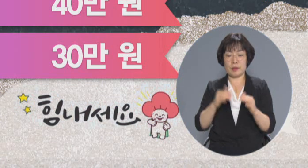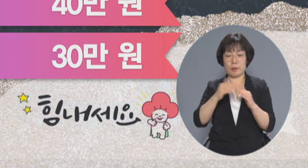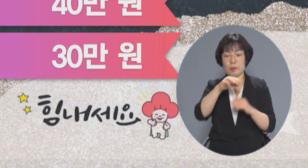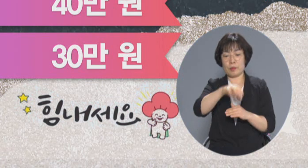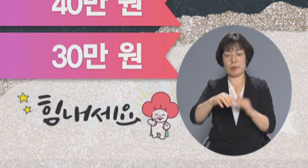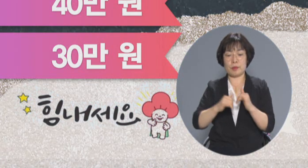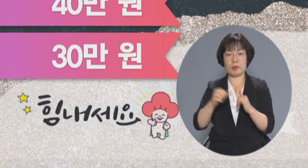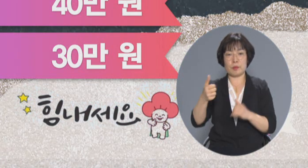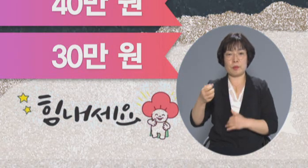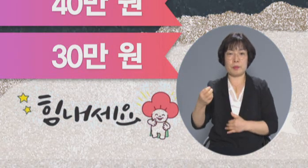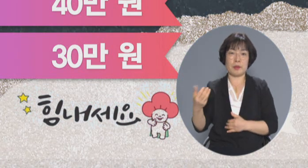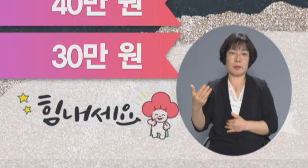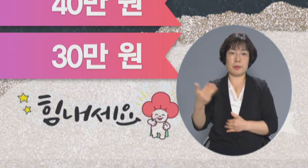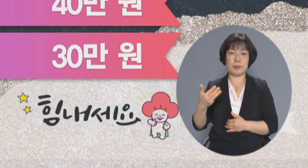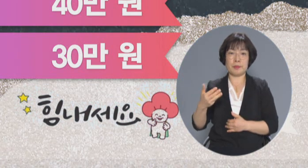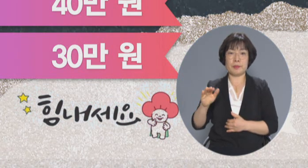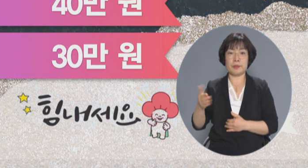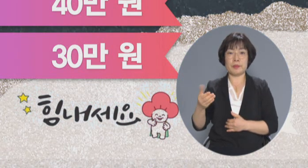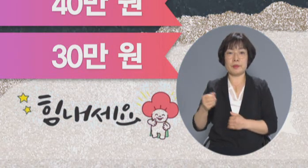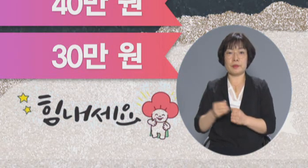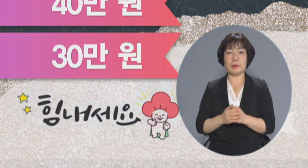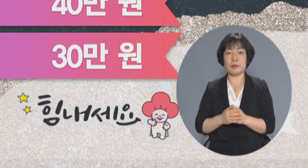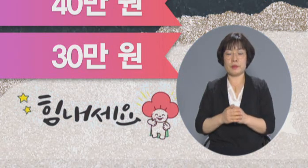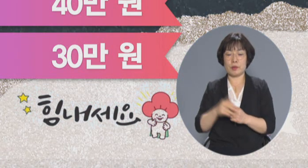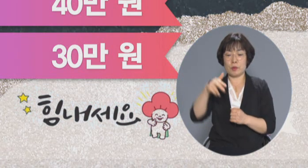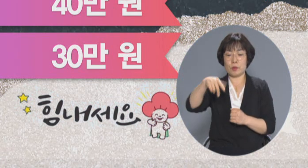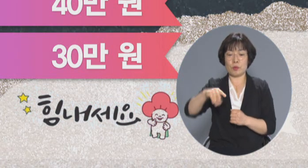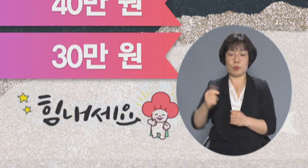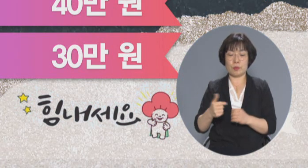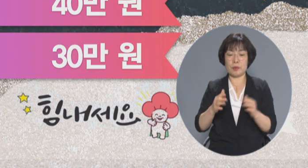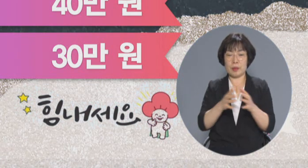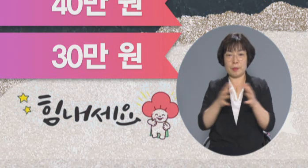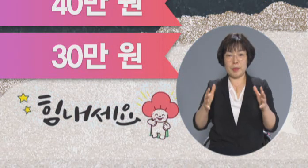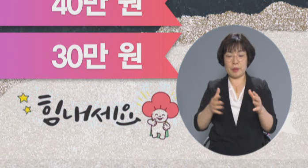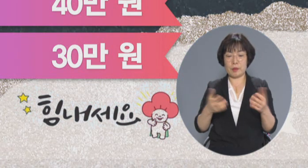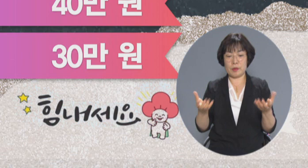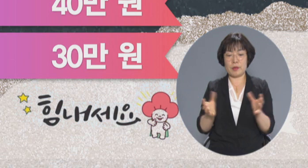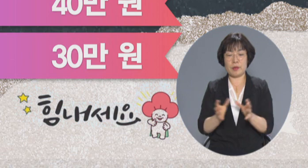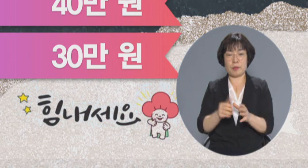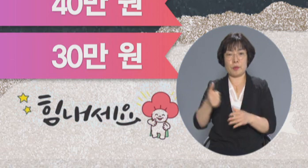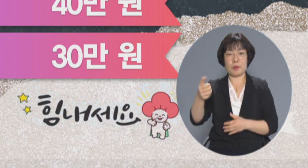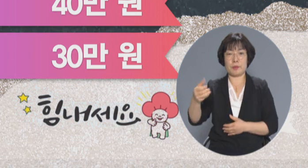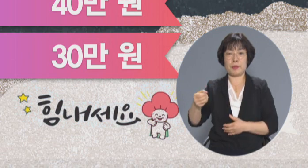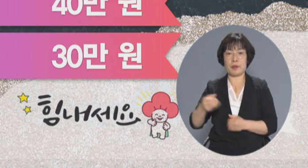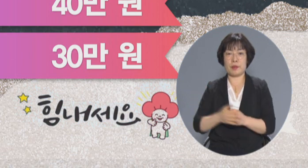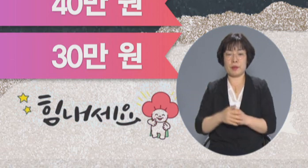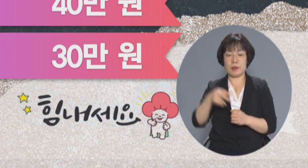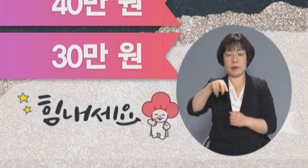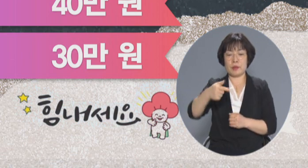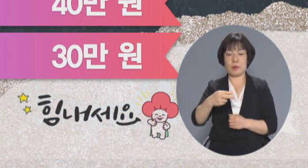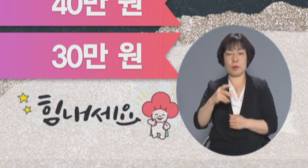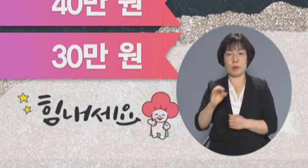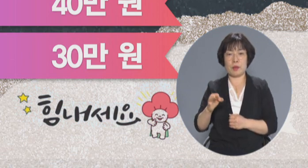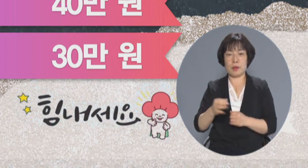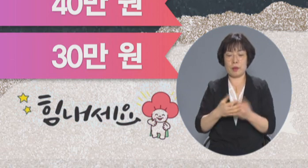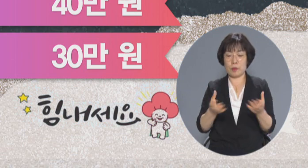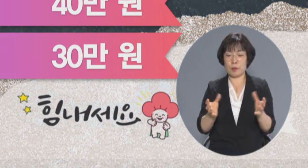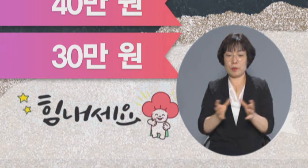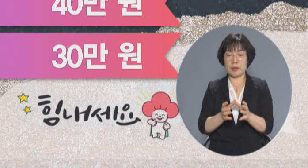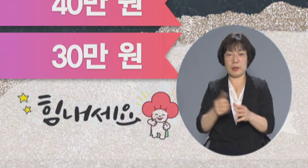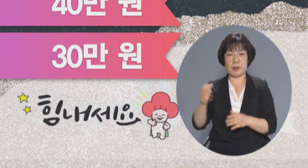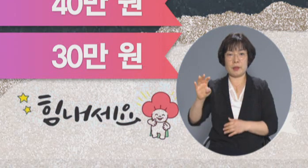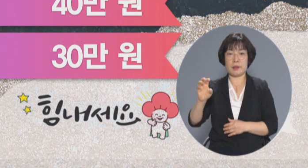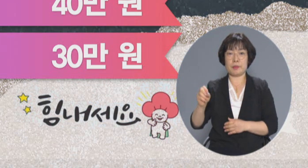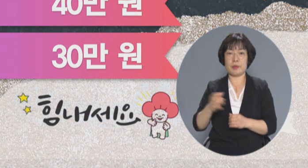일동 50만 8,900원, 주은 금호아파트 입주자 대표회의 50만 원, 신동아 파밀리의 통장단 40만